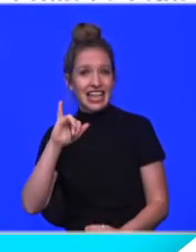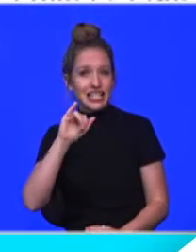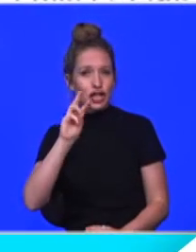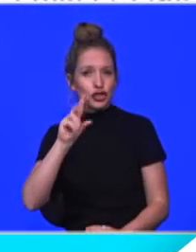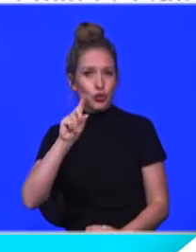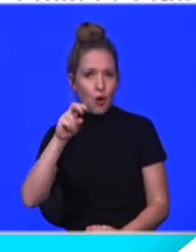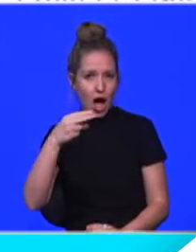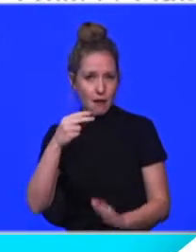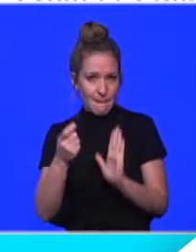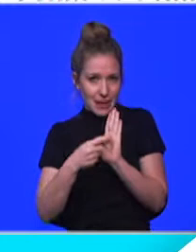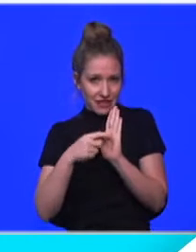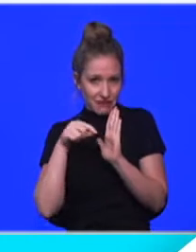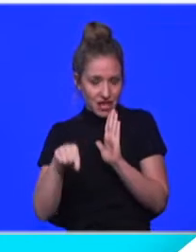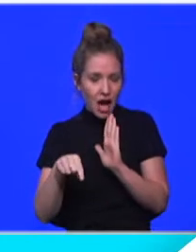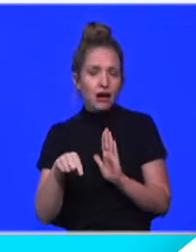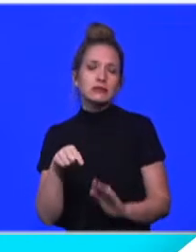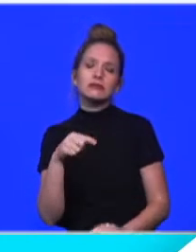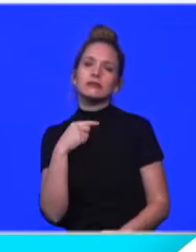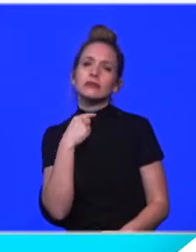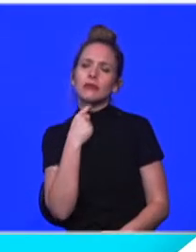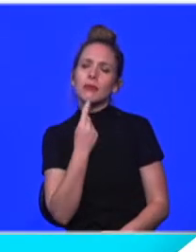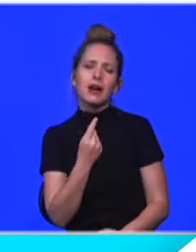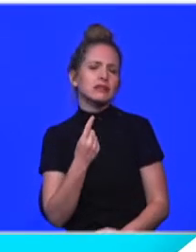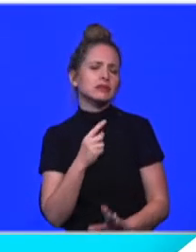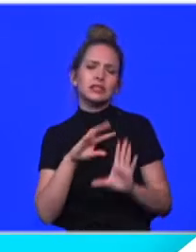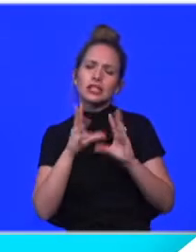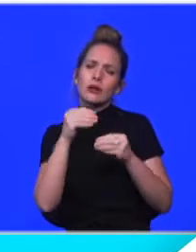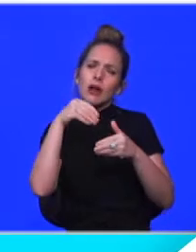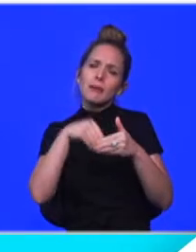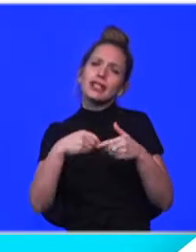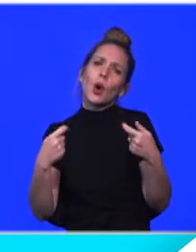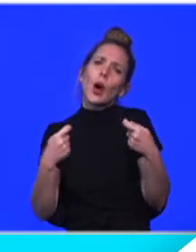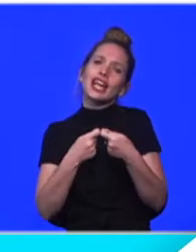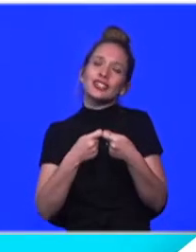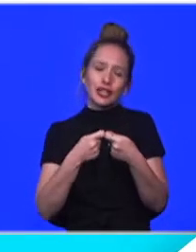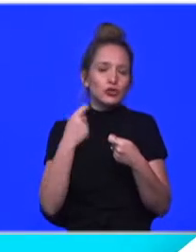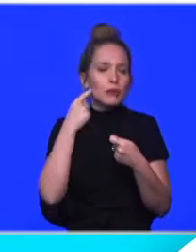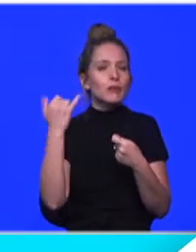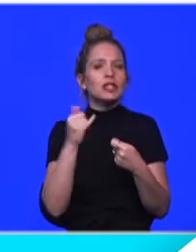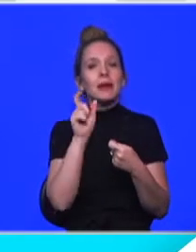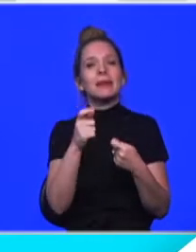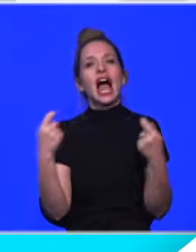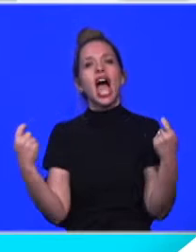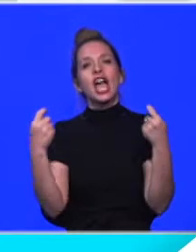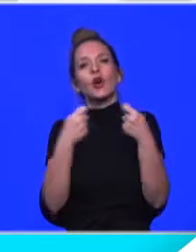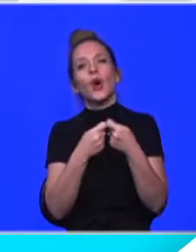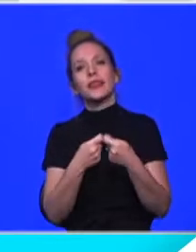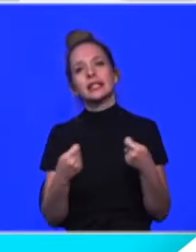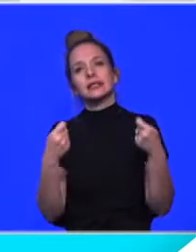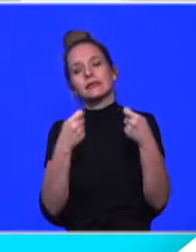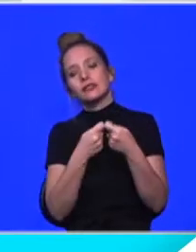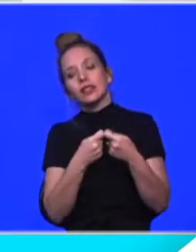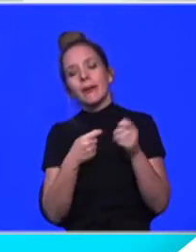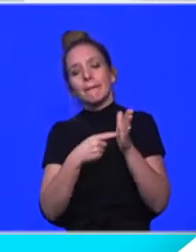שכל מה שהוא עשה זה היה כל חלק מהקונטקסט, מילה שחוזרת ונשמעת בבית המשפט, הכל חלק מהקונטקסט של היחסים